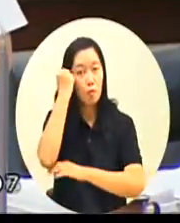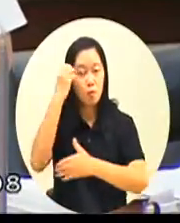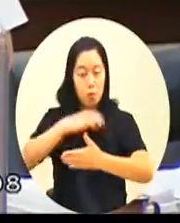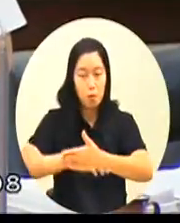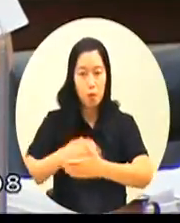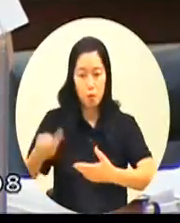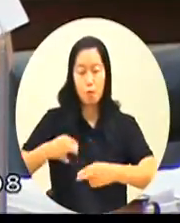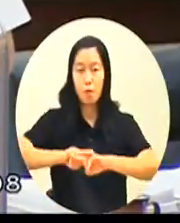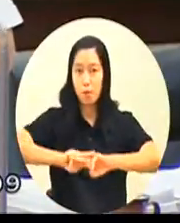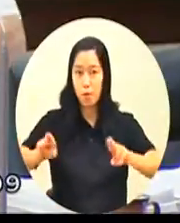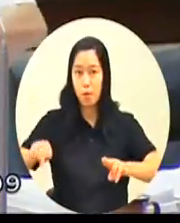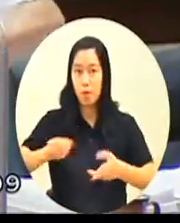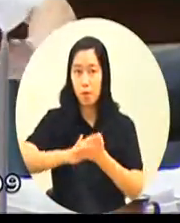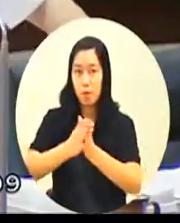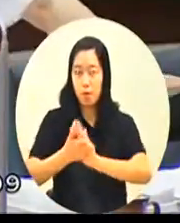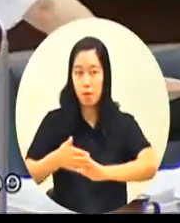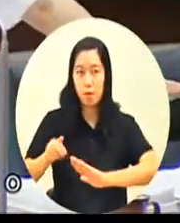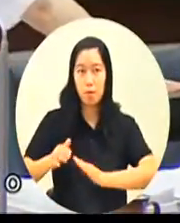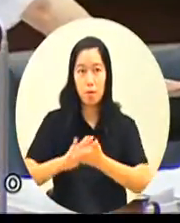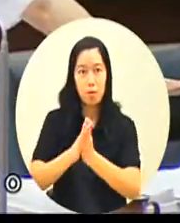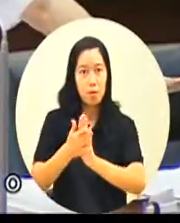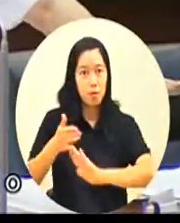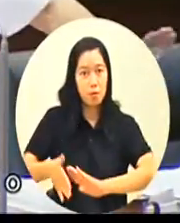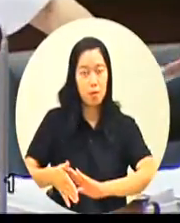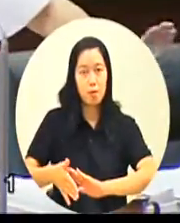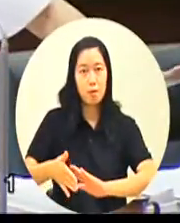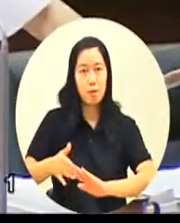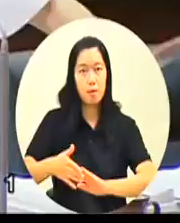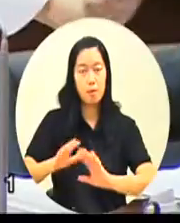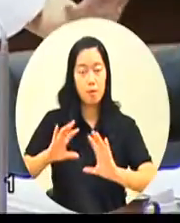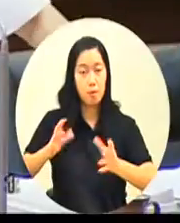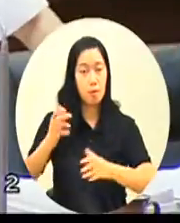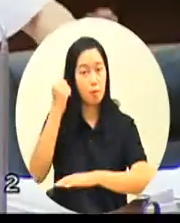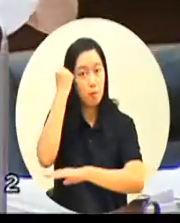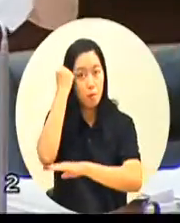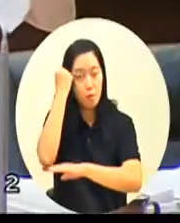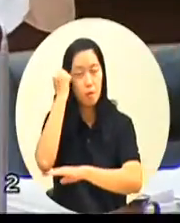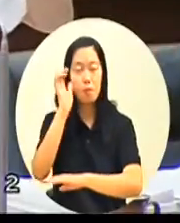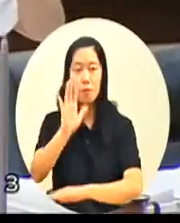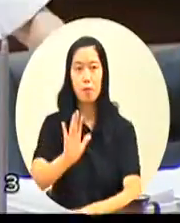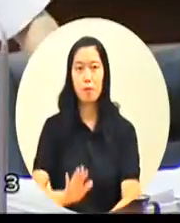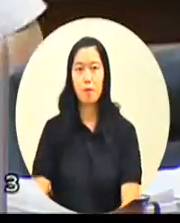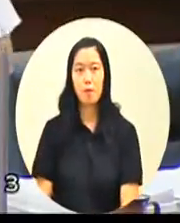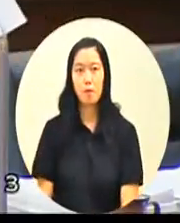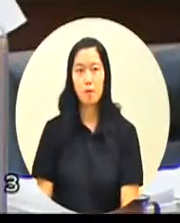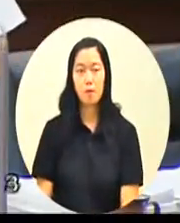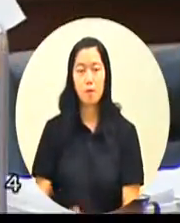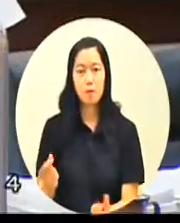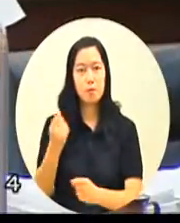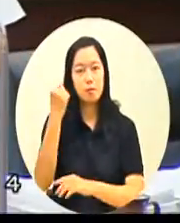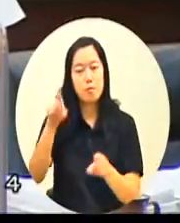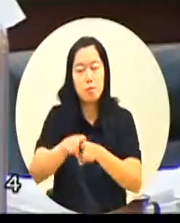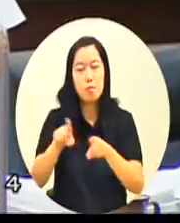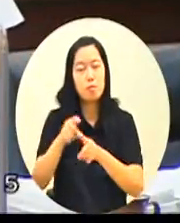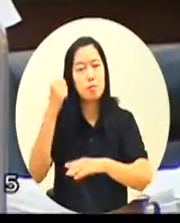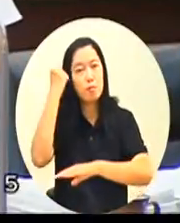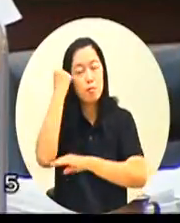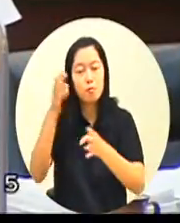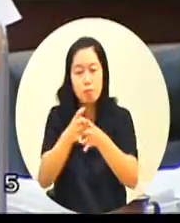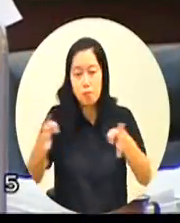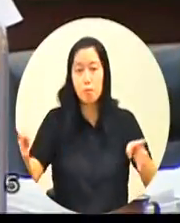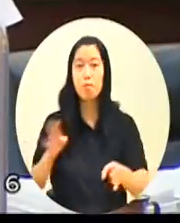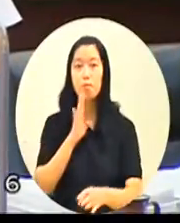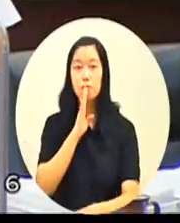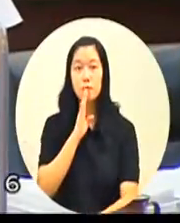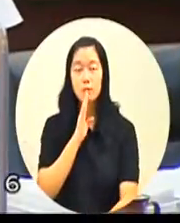对它变成是一个国宅，不是国宅用地，而是好可能住宅区了。那局长，我